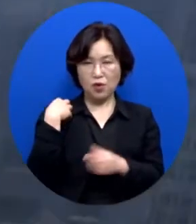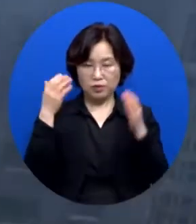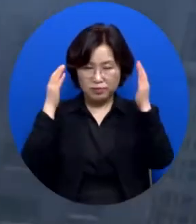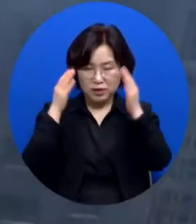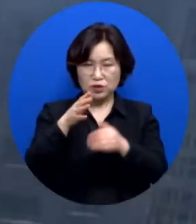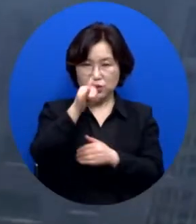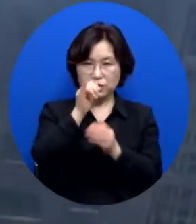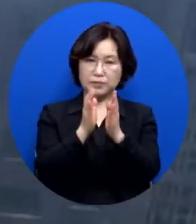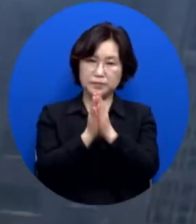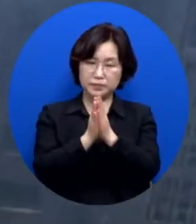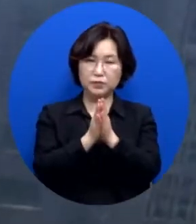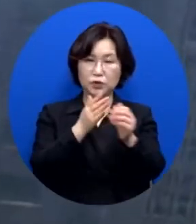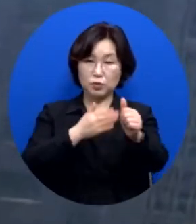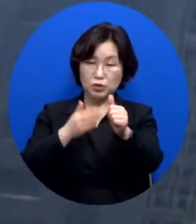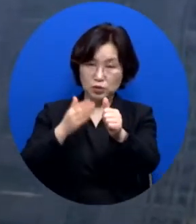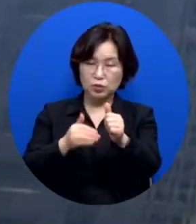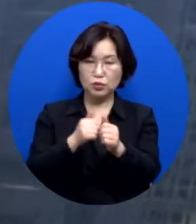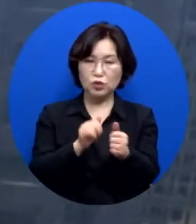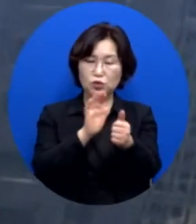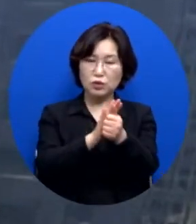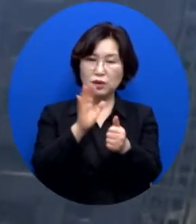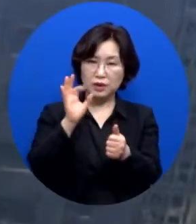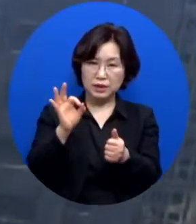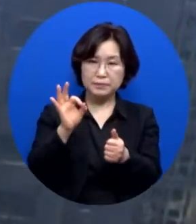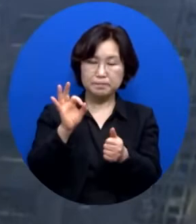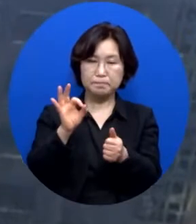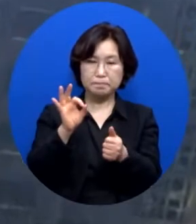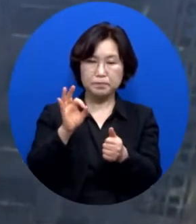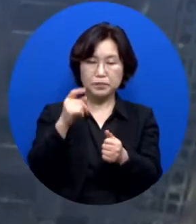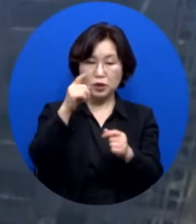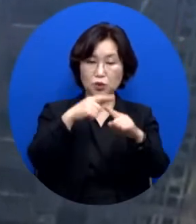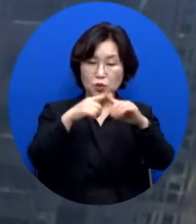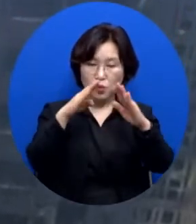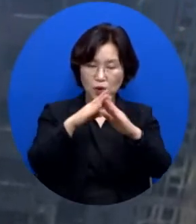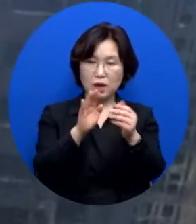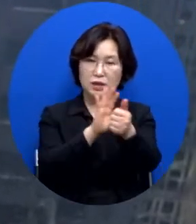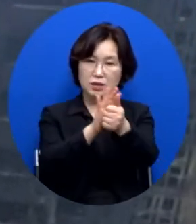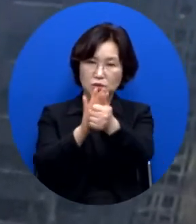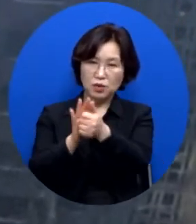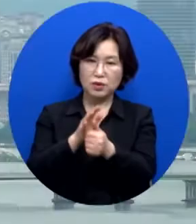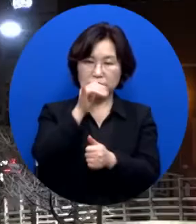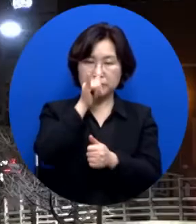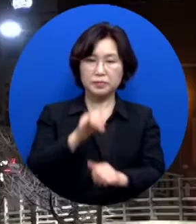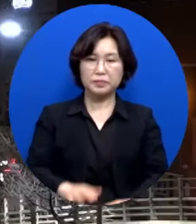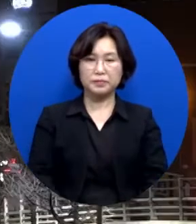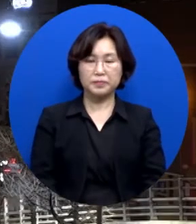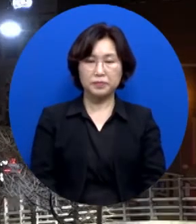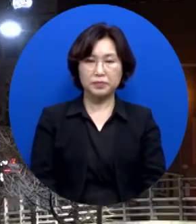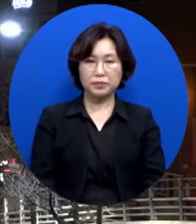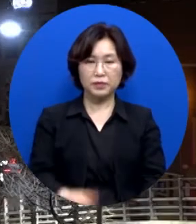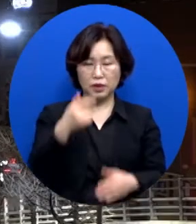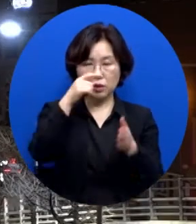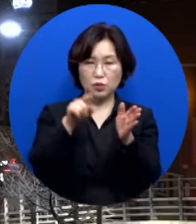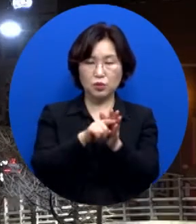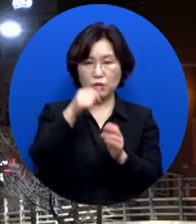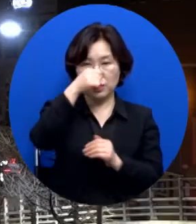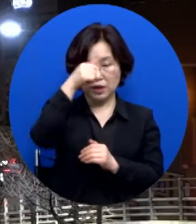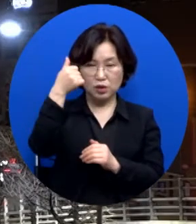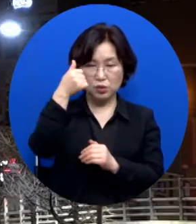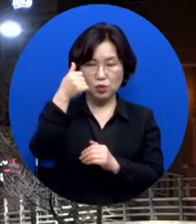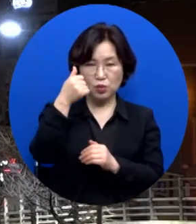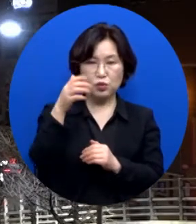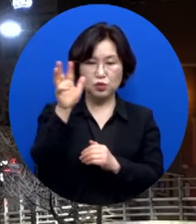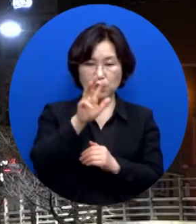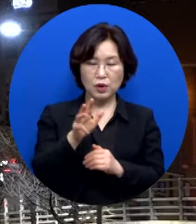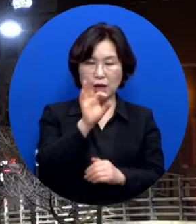기도해 달라 며 5인 후원금으로 현지 교회를 지원할 것이라고 밝혔습니다 한국기독교장로회 총회 와 아이